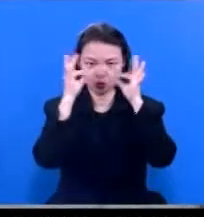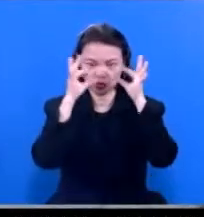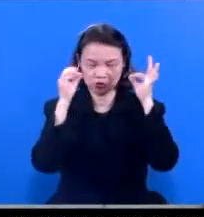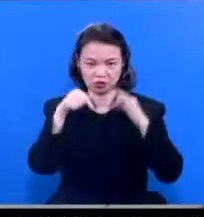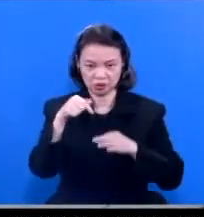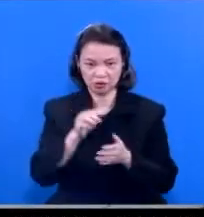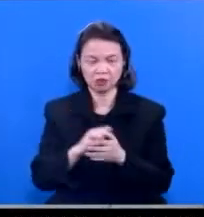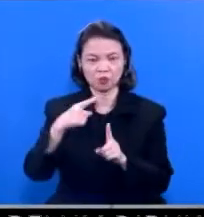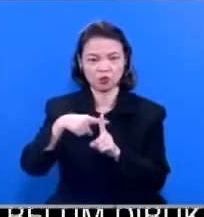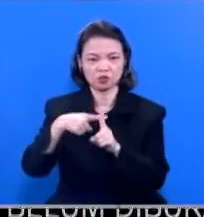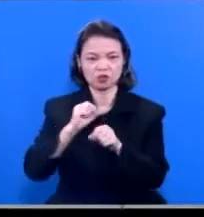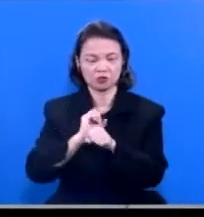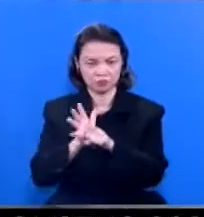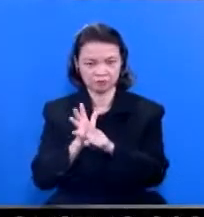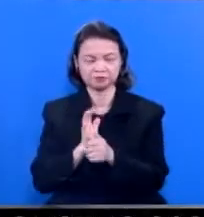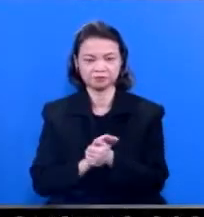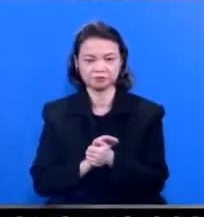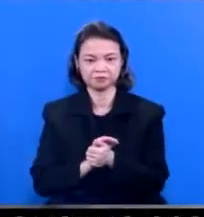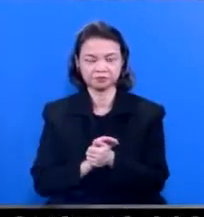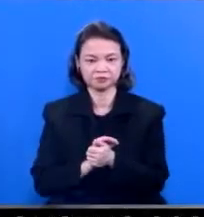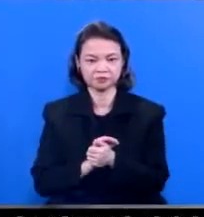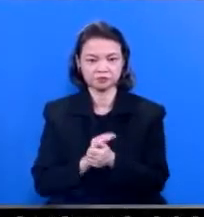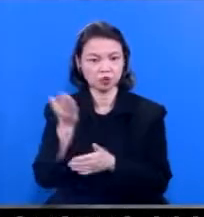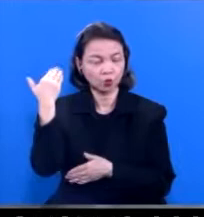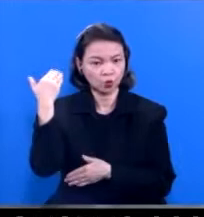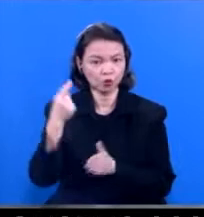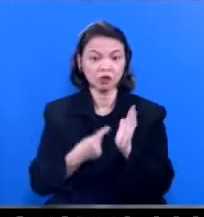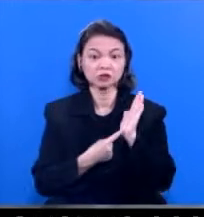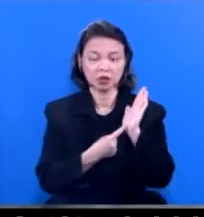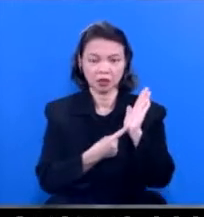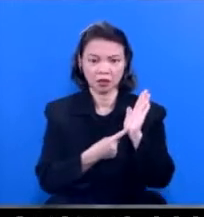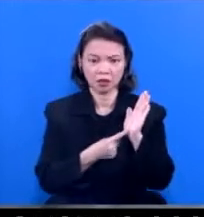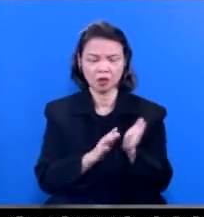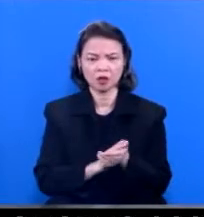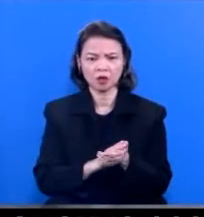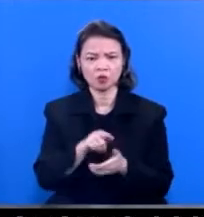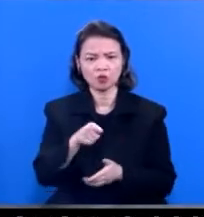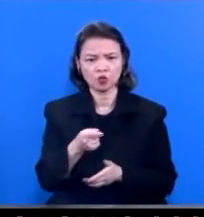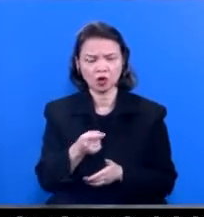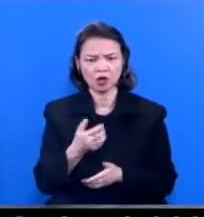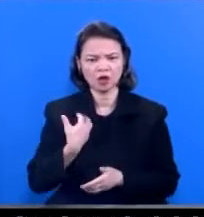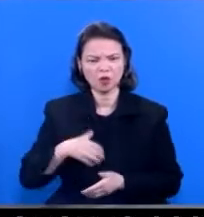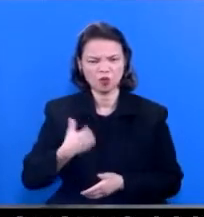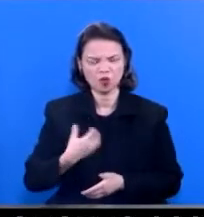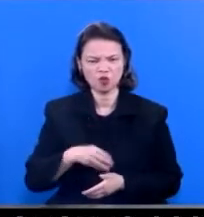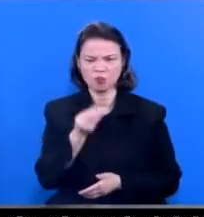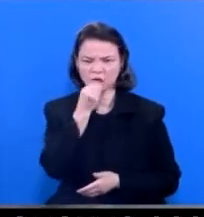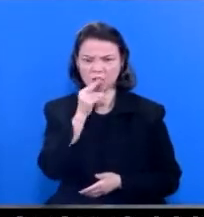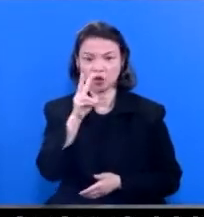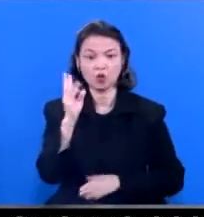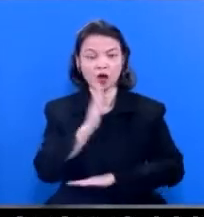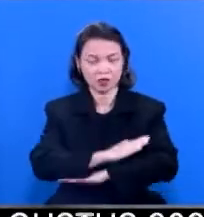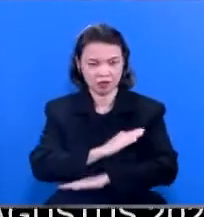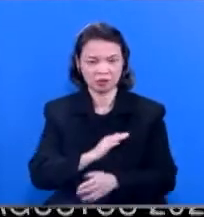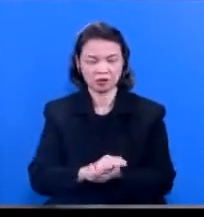COVID-19. Oke, waktu itu ada gejala dia mulai nggak makan selama 2 hari pertama. Nah, terus